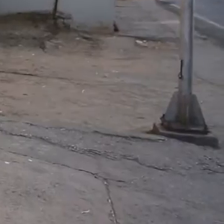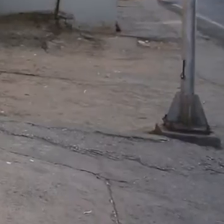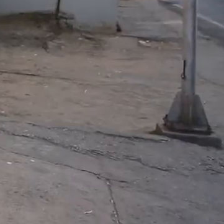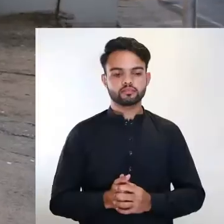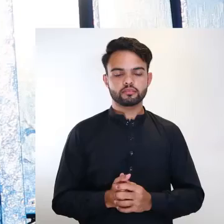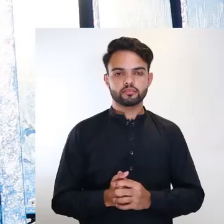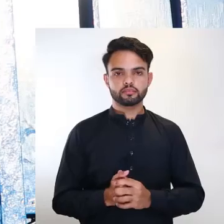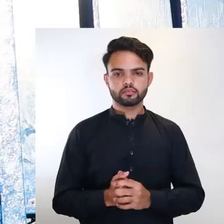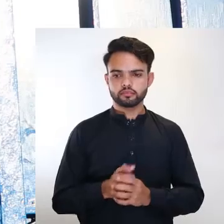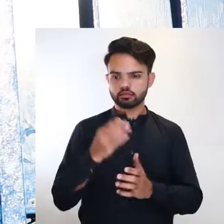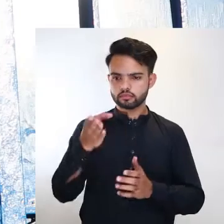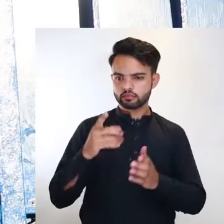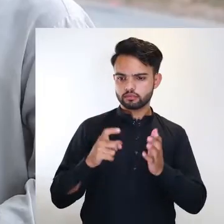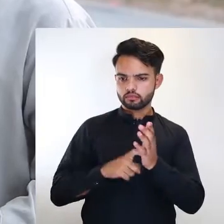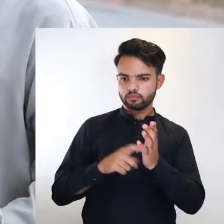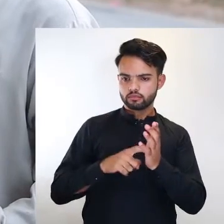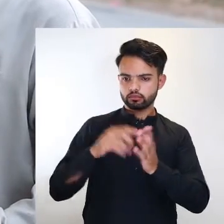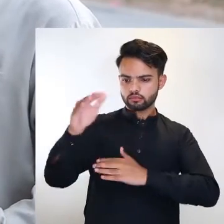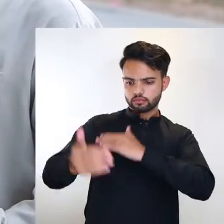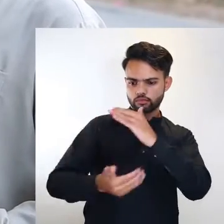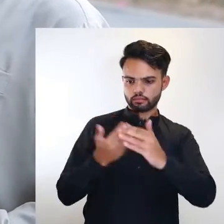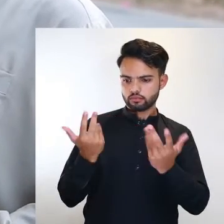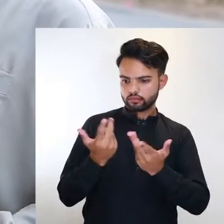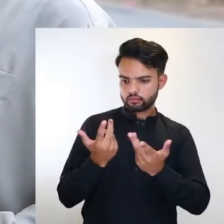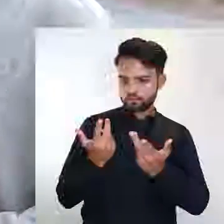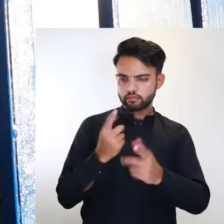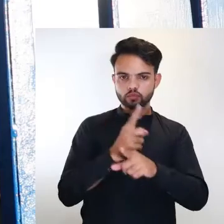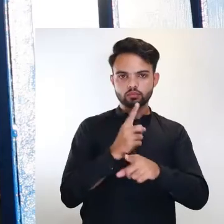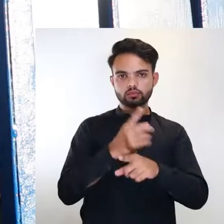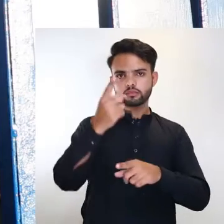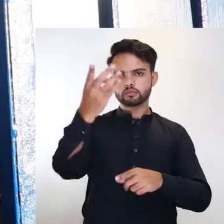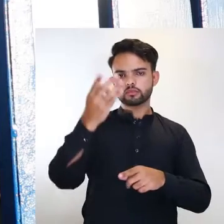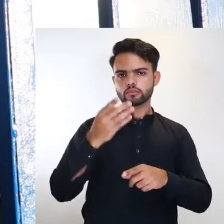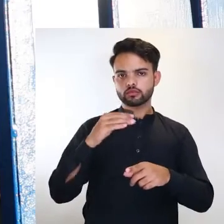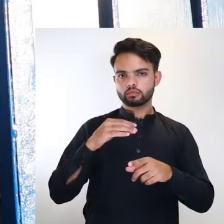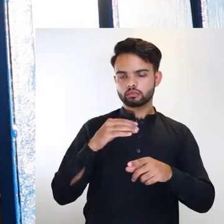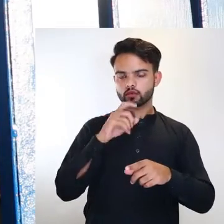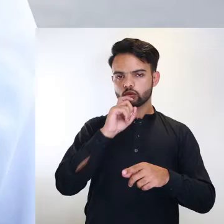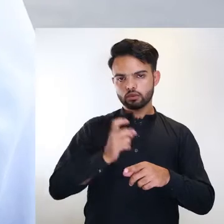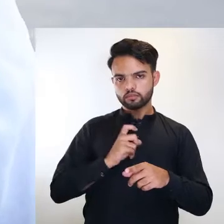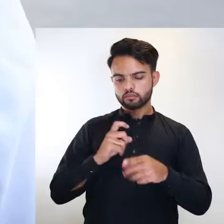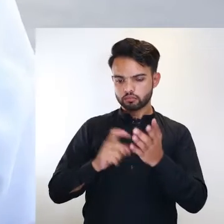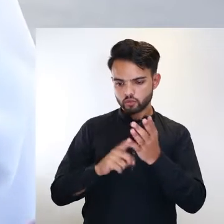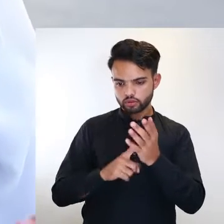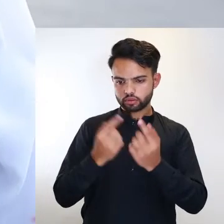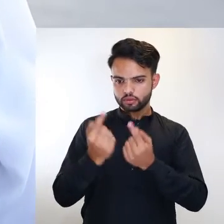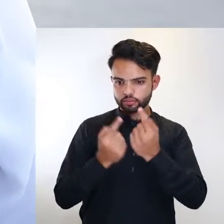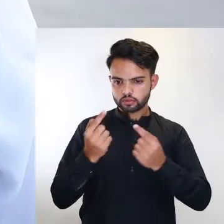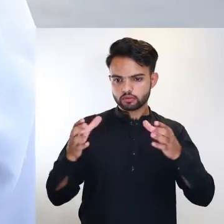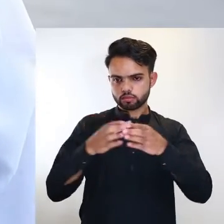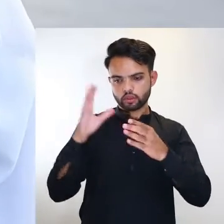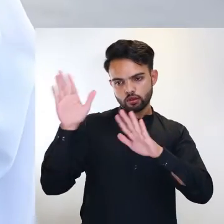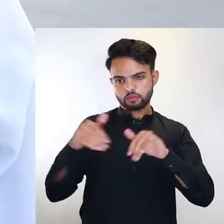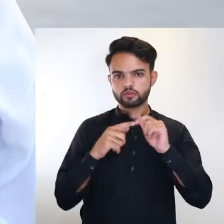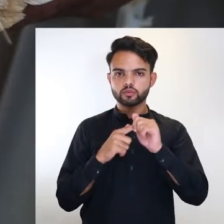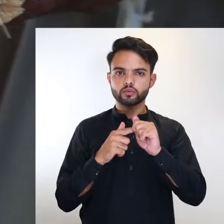ये मुर्गी स्कूल में कहाँ लेके जा रही हो? लाला, ये सारा की उस्तानी ने मंगाई है। और कोई बच्चा तो नहीं लेके आया स्कूल में? हमारी क्लास में एक्टिविटी है,